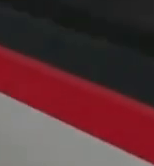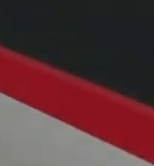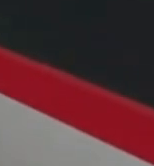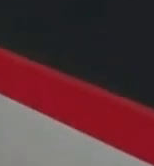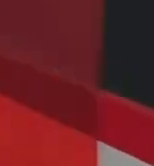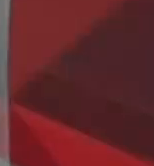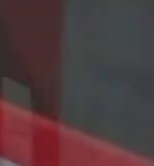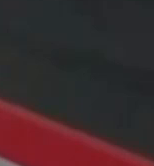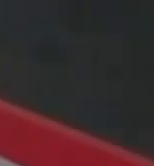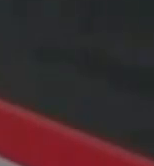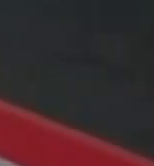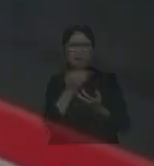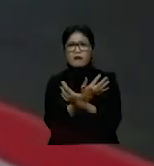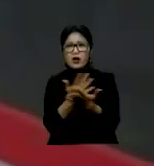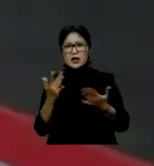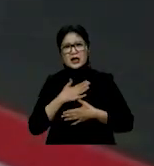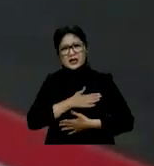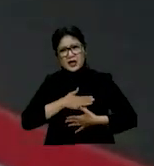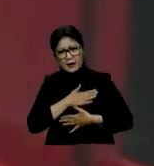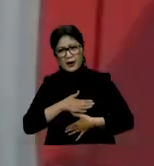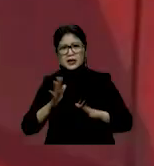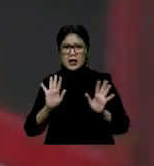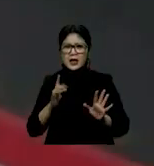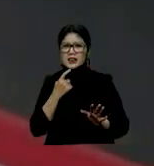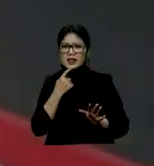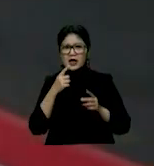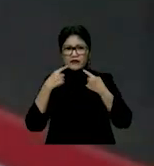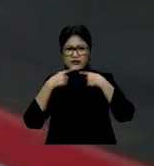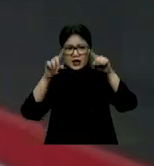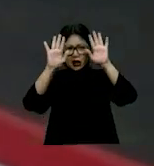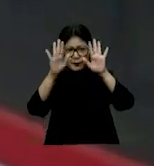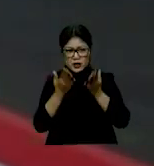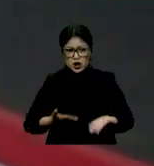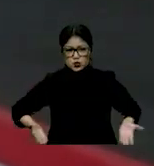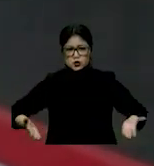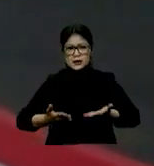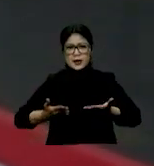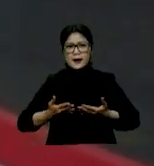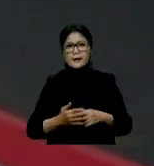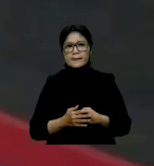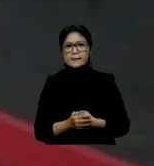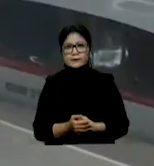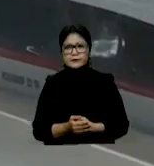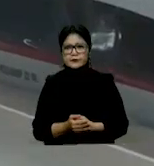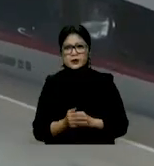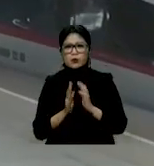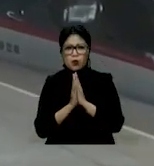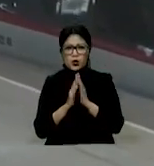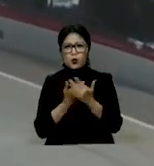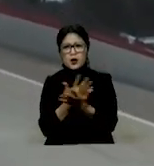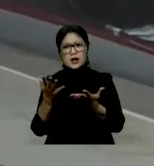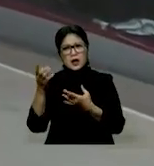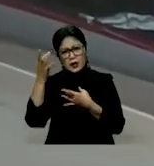kepada masyarakat atas ketidaknyamanan terkait beredar video yang tidak benar tersebut. Masyarakat diminta menyaring semua